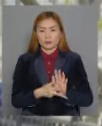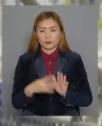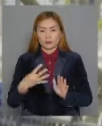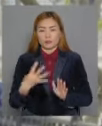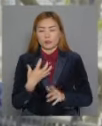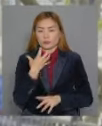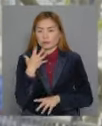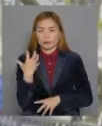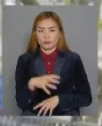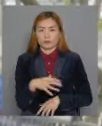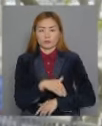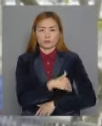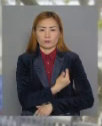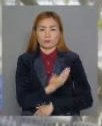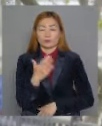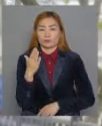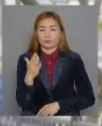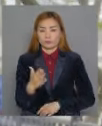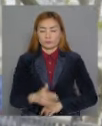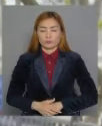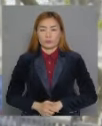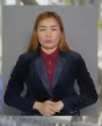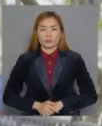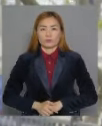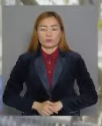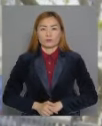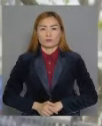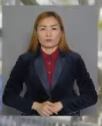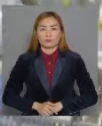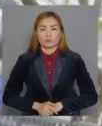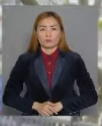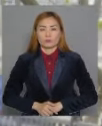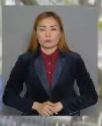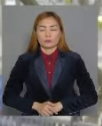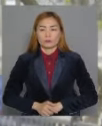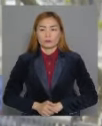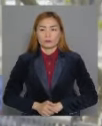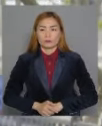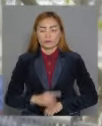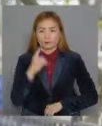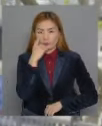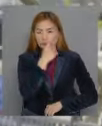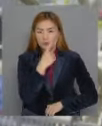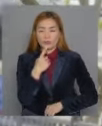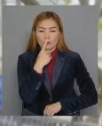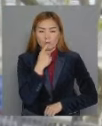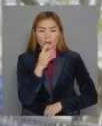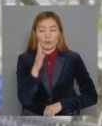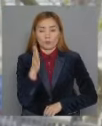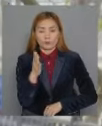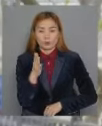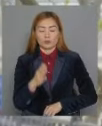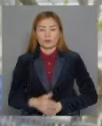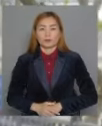38-40-қа дейін дене температурасы көтерілуі, көз қызарып, жұтқыншақ